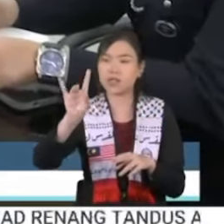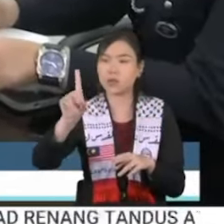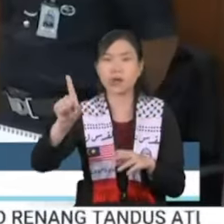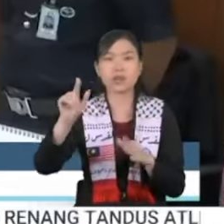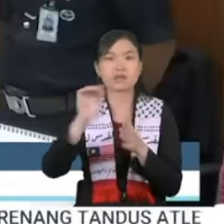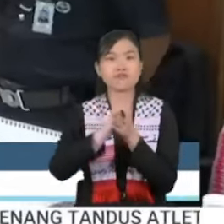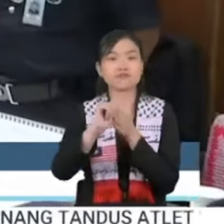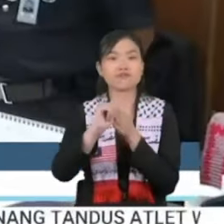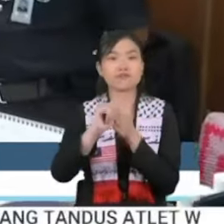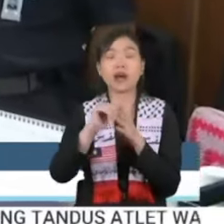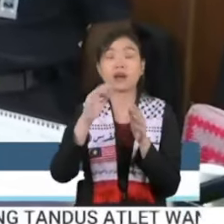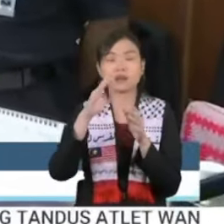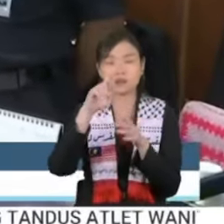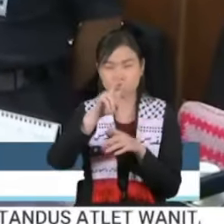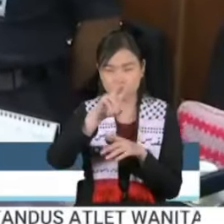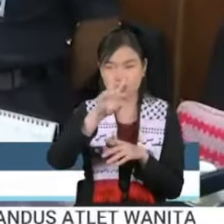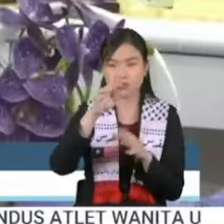2,781 kes.